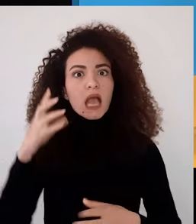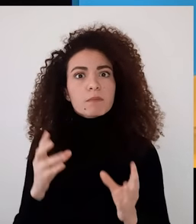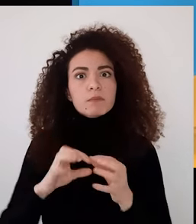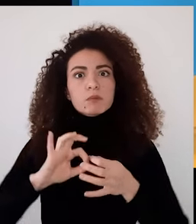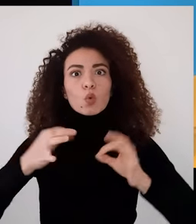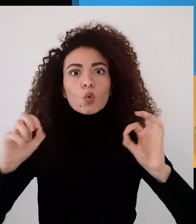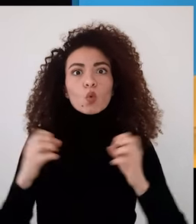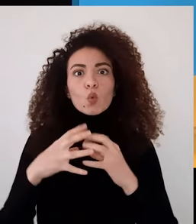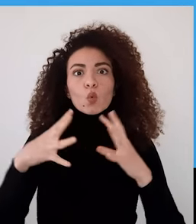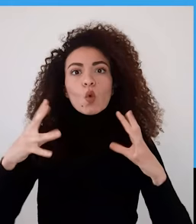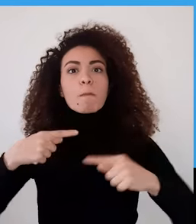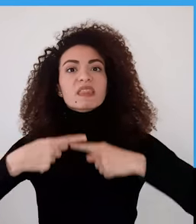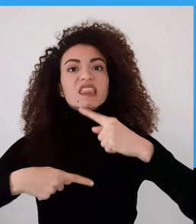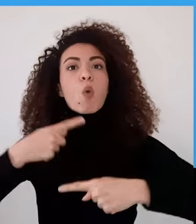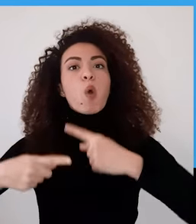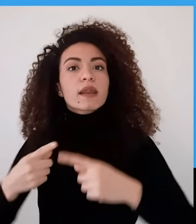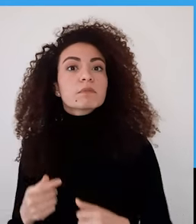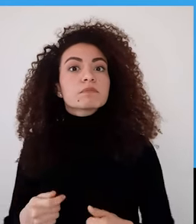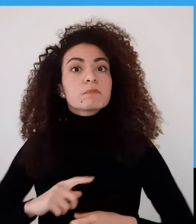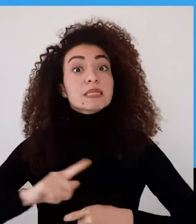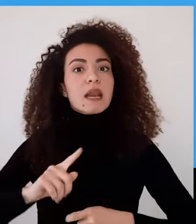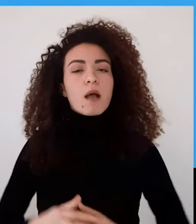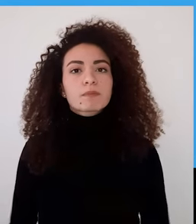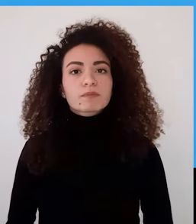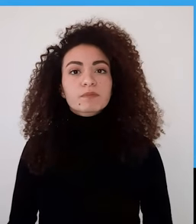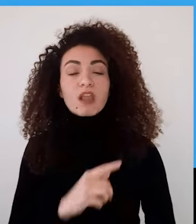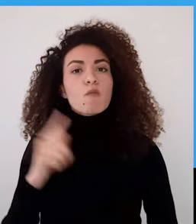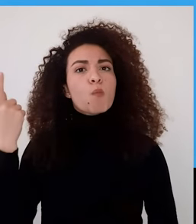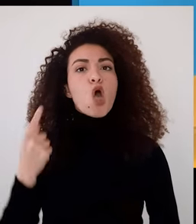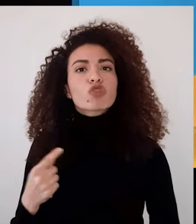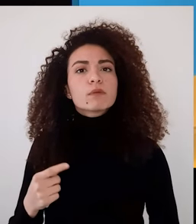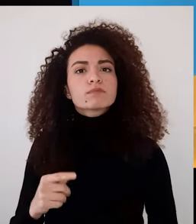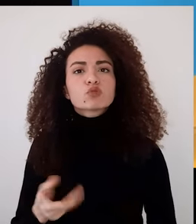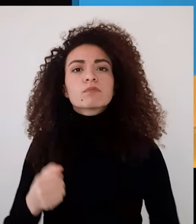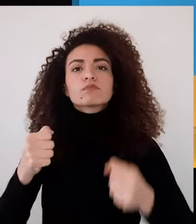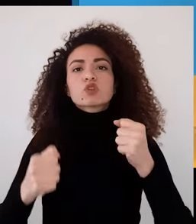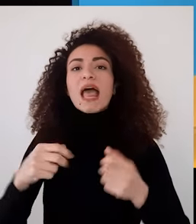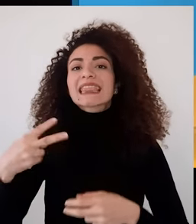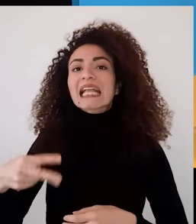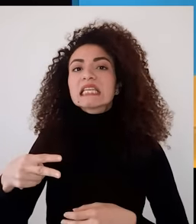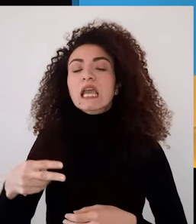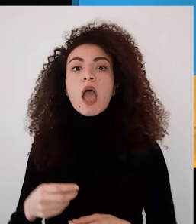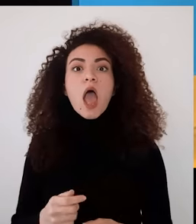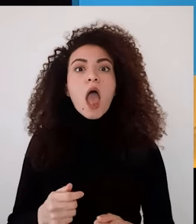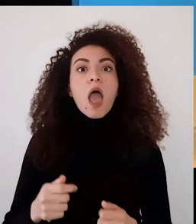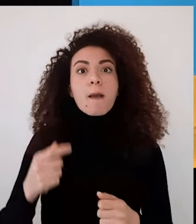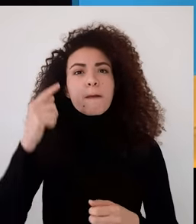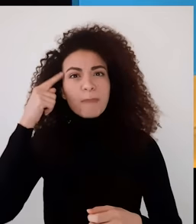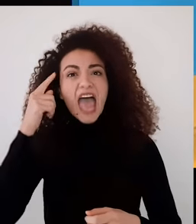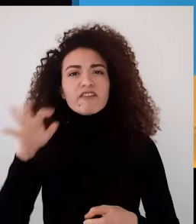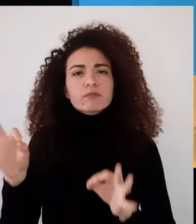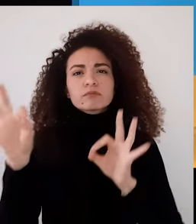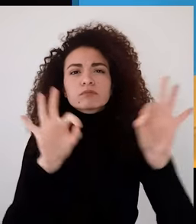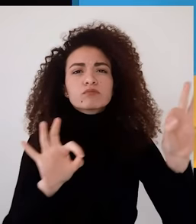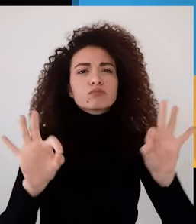الدماغ. مثلاً تبين إنه قسم الدماغ المتعلق بالذاكرة المكانية متطور عند سائقي التاكسي بلندن أكثر